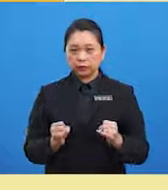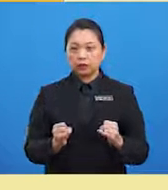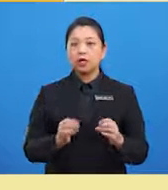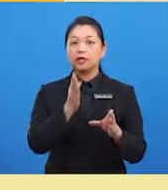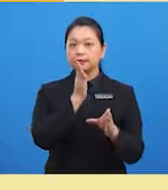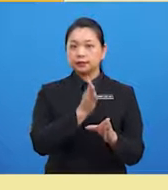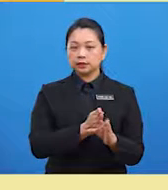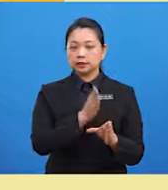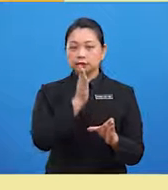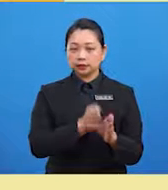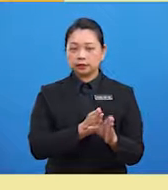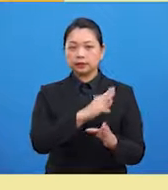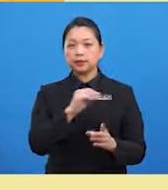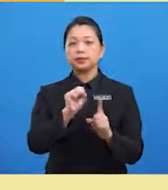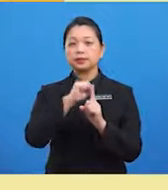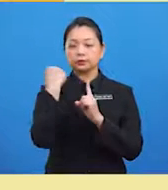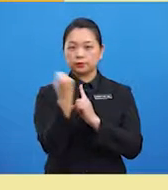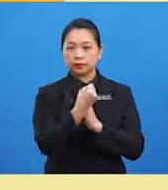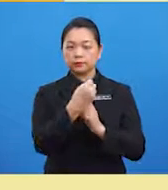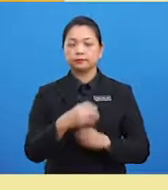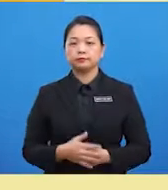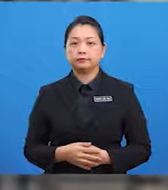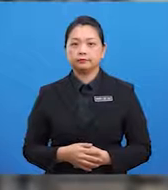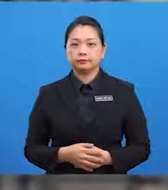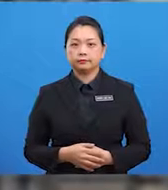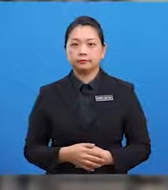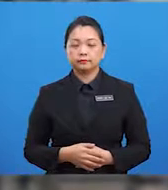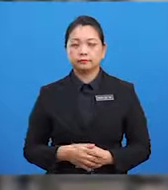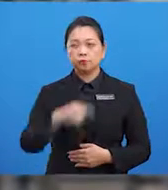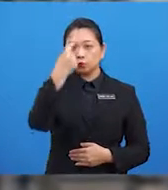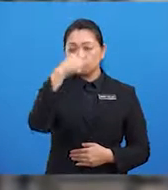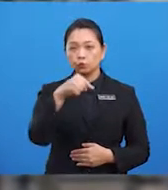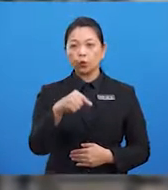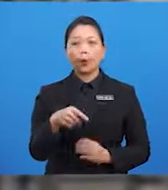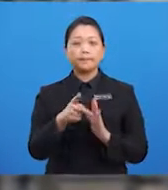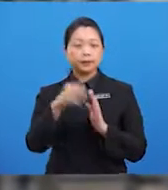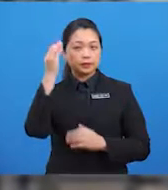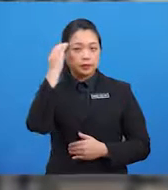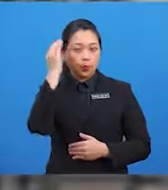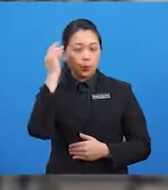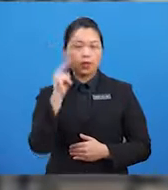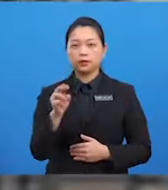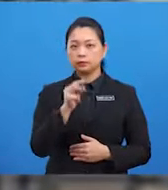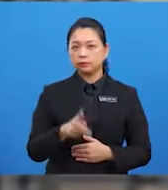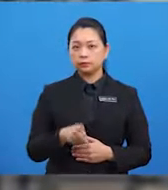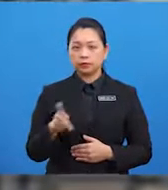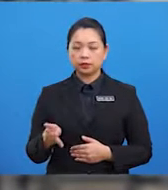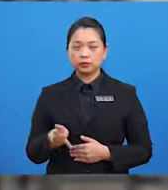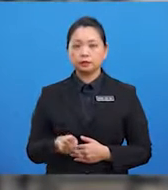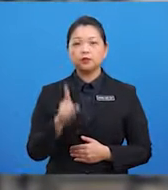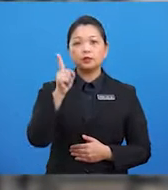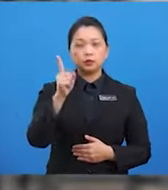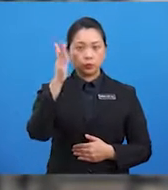individu, situasi dan psikologi. untuk pengetahuan pelajar, sebagai